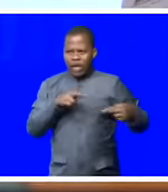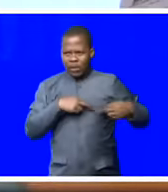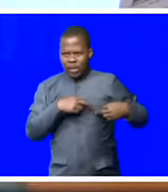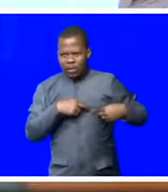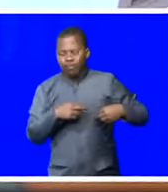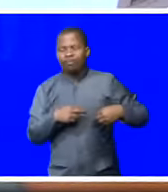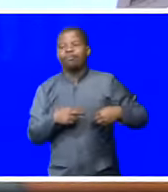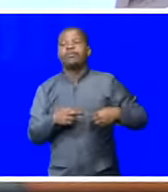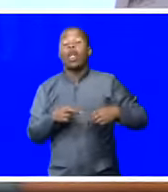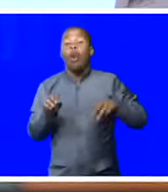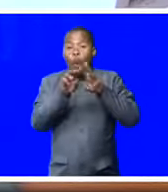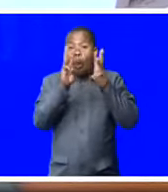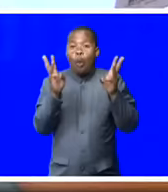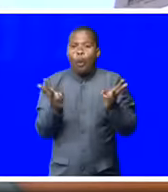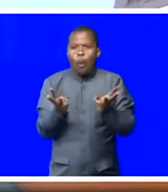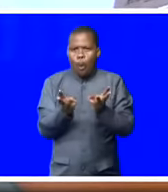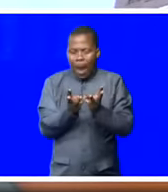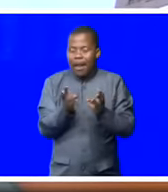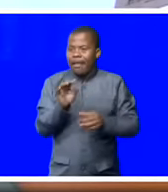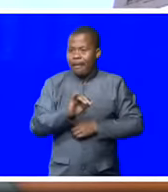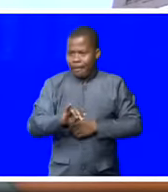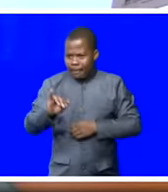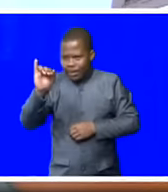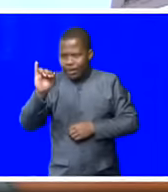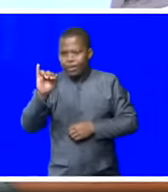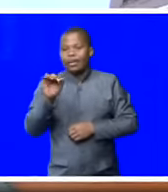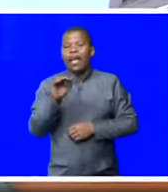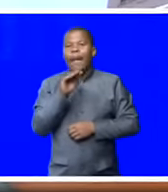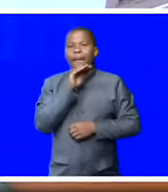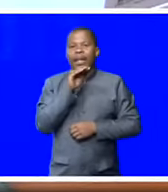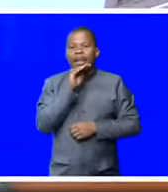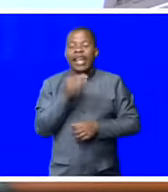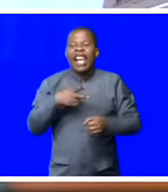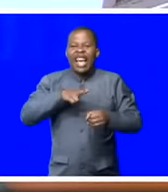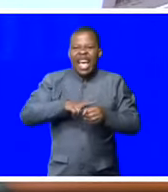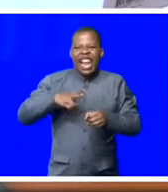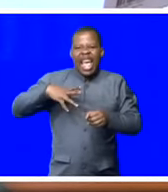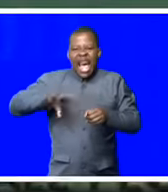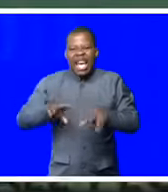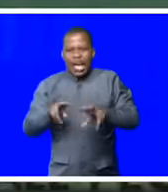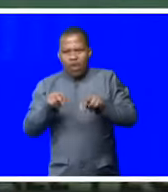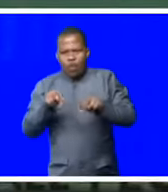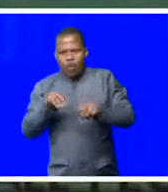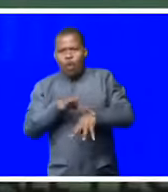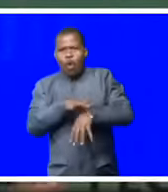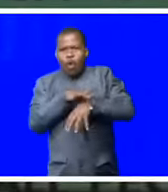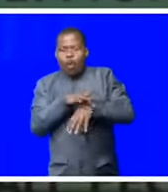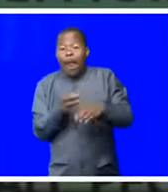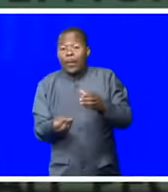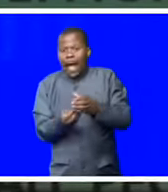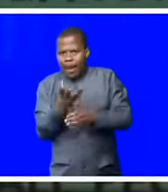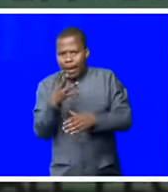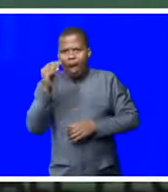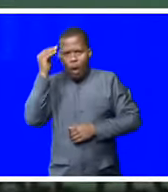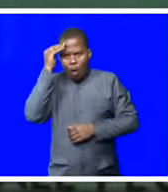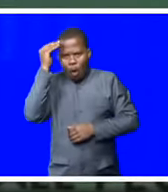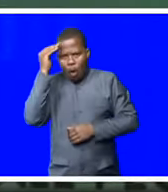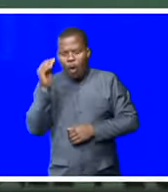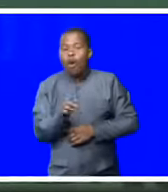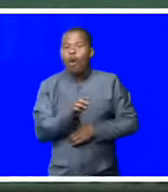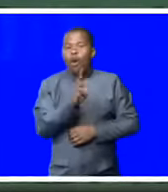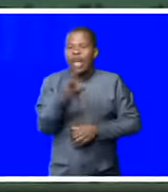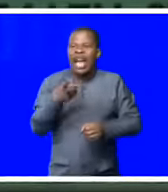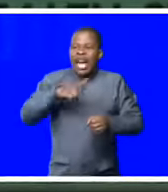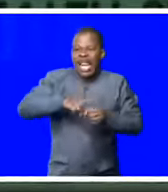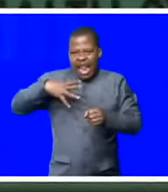lo hamba embile emhlabeni wonke lapha ekuthaneni asho ukuthi kunesifo ngalapha lesinjani. Lesifo sesiyachubeka sesiya kulamanye